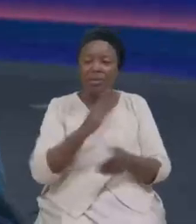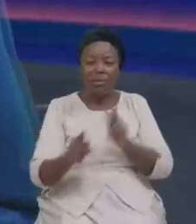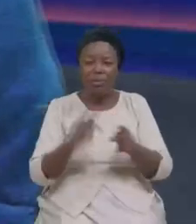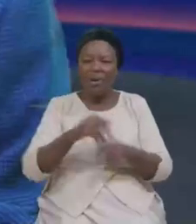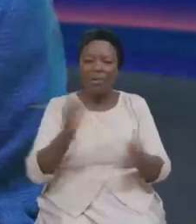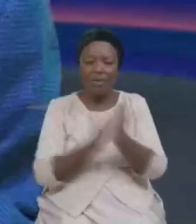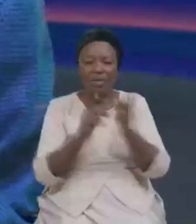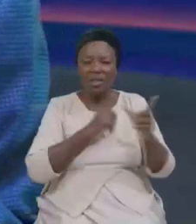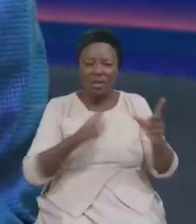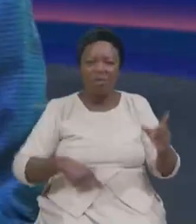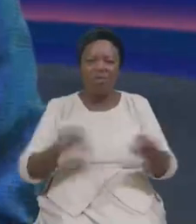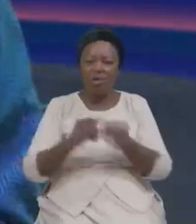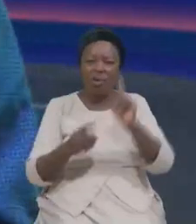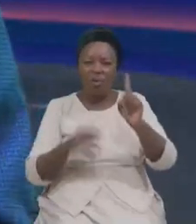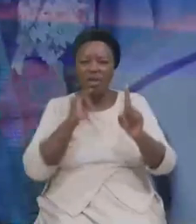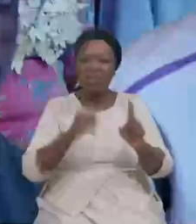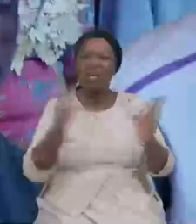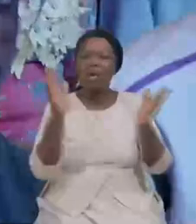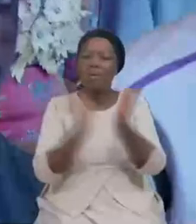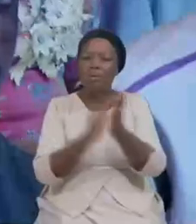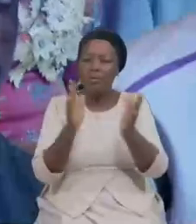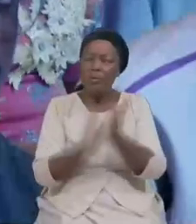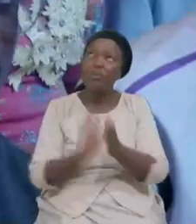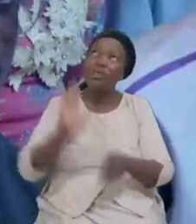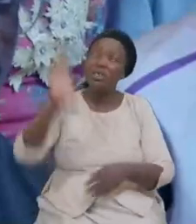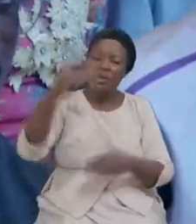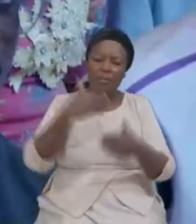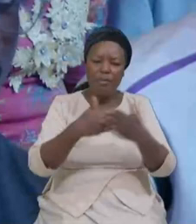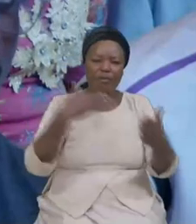premièrement. Louez-le avant que les ennemis ne s'arrêtent.